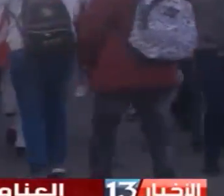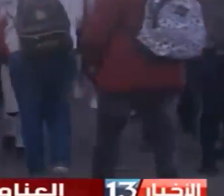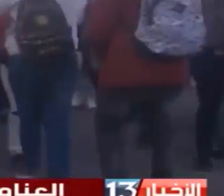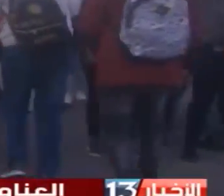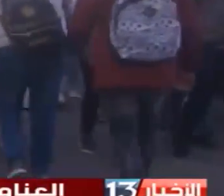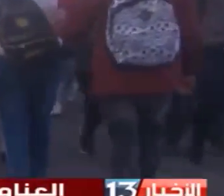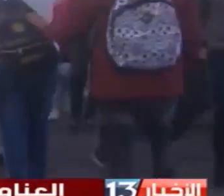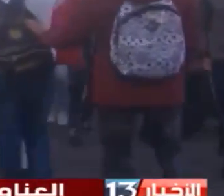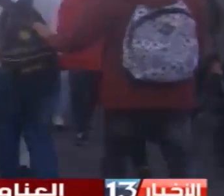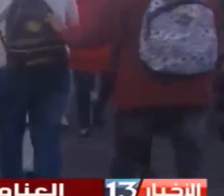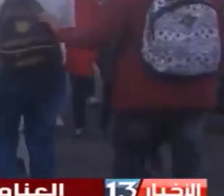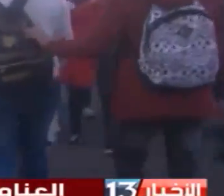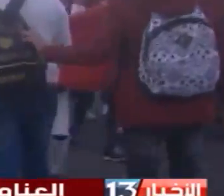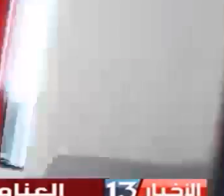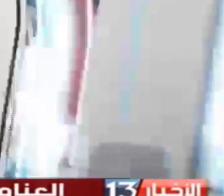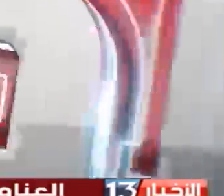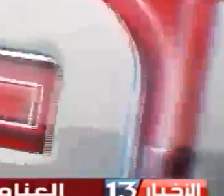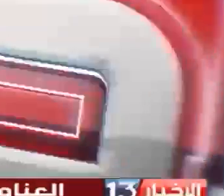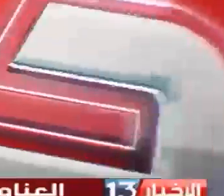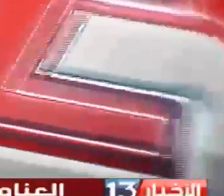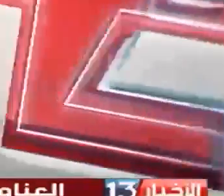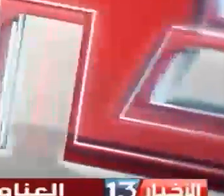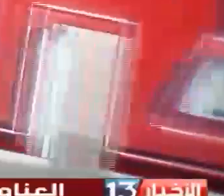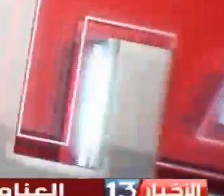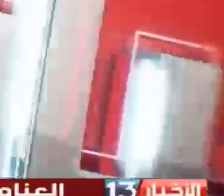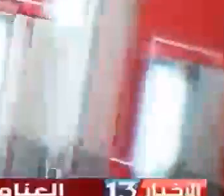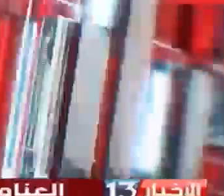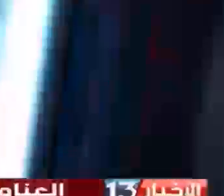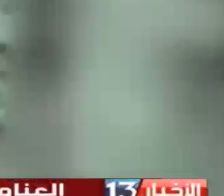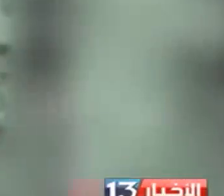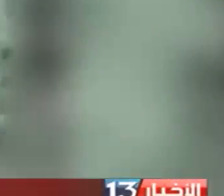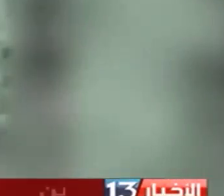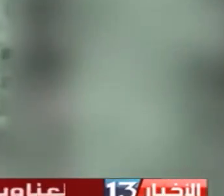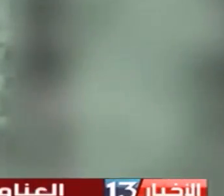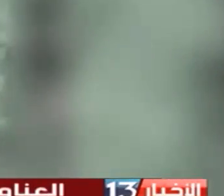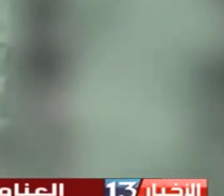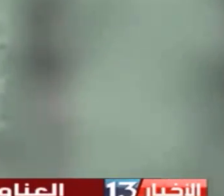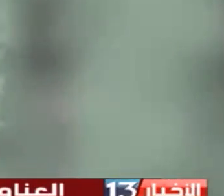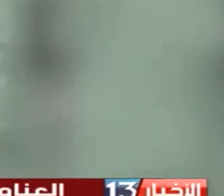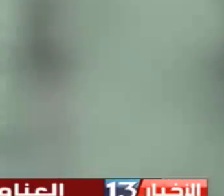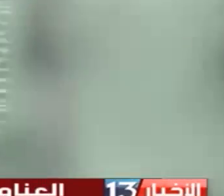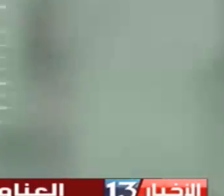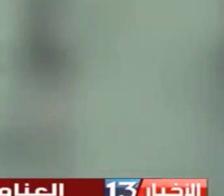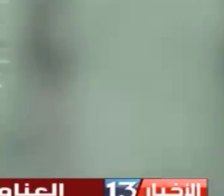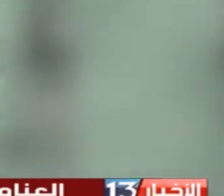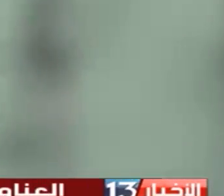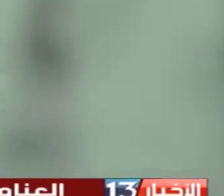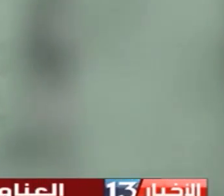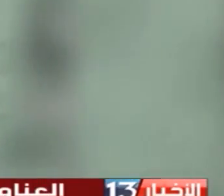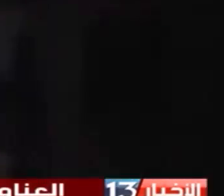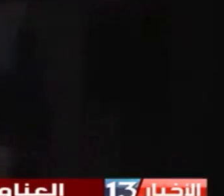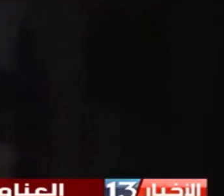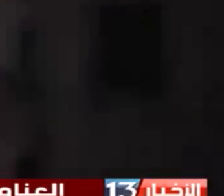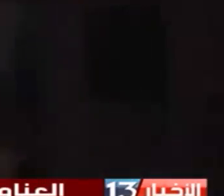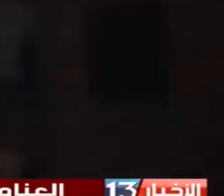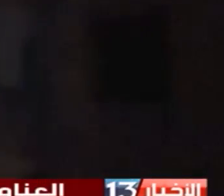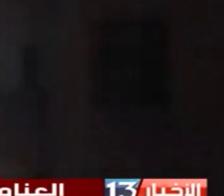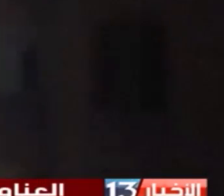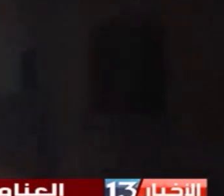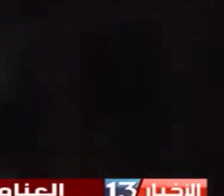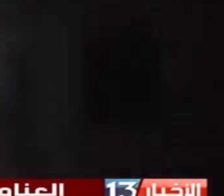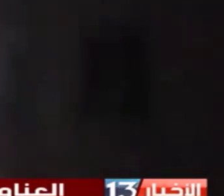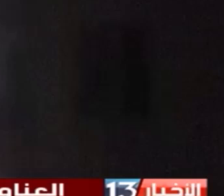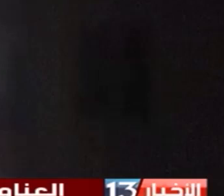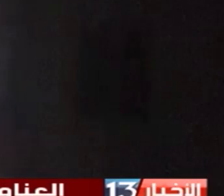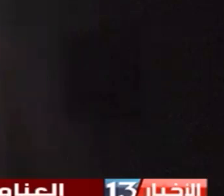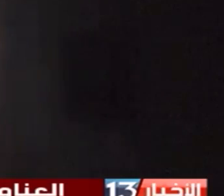خلفية الخلاف بين وزارة التربية وجامعة التعليم الثانوي. جيش المحتل الإسرائيلي ينفذ ضربات جوية ضد